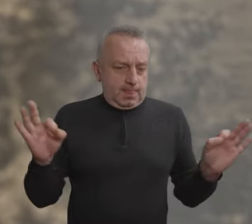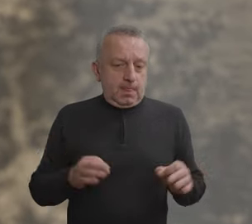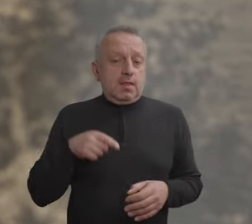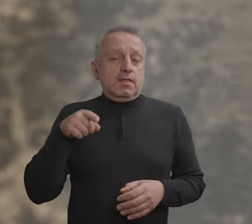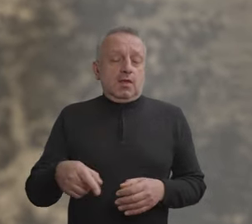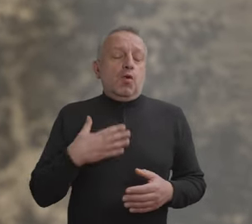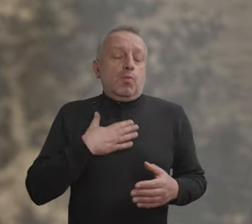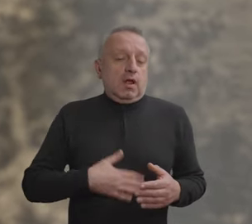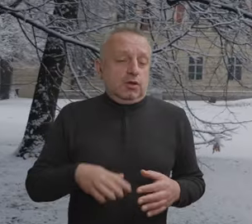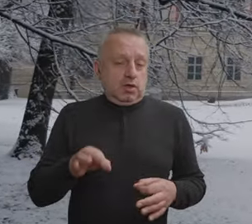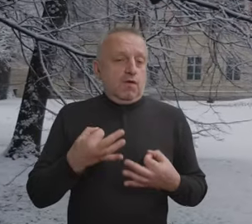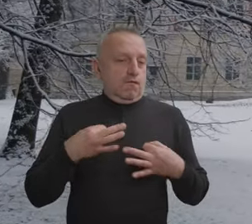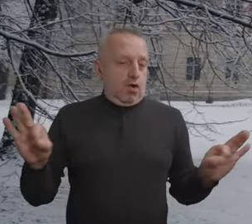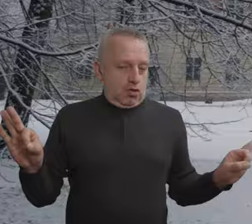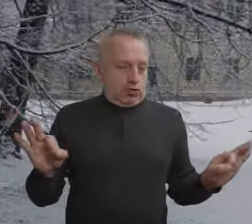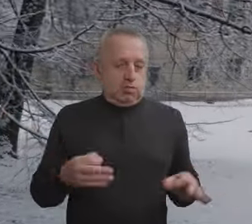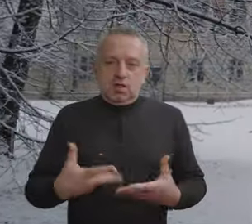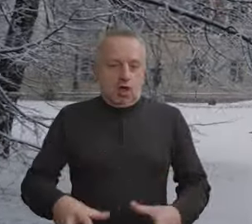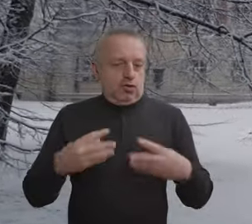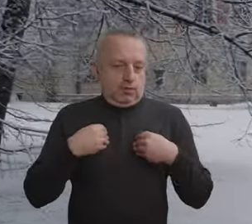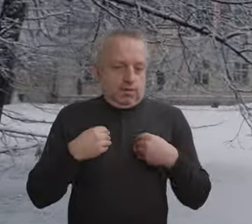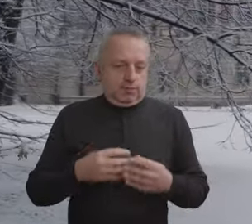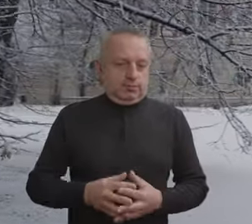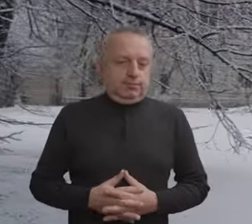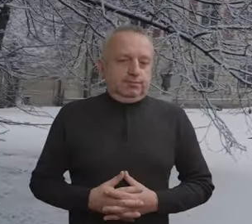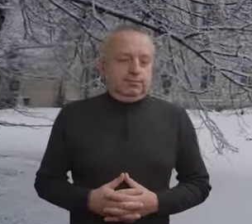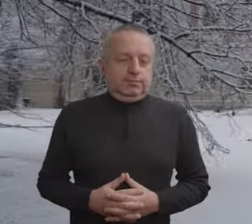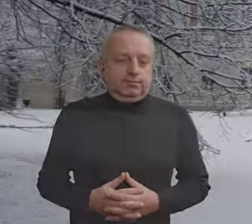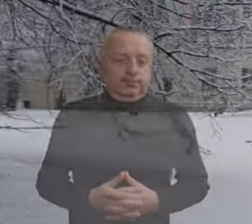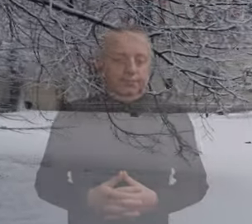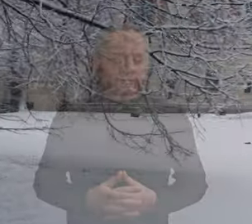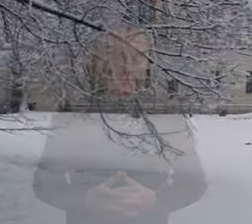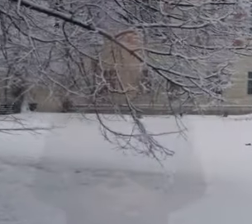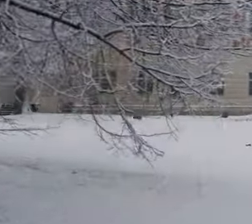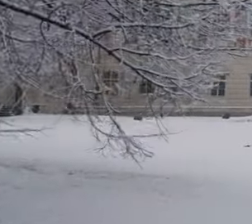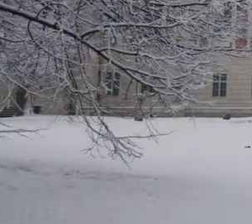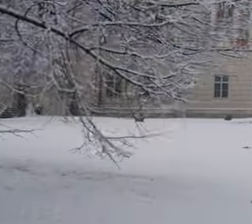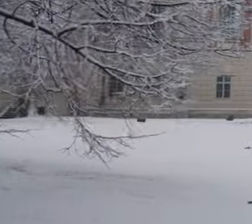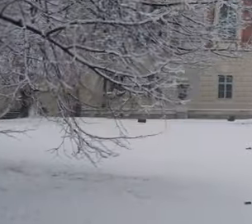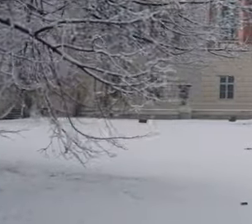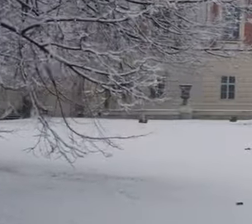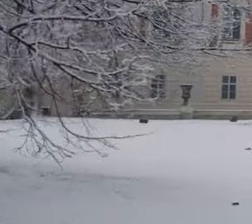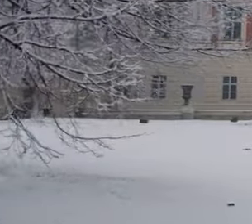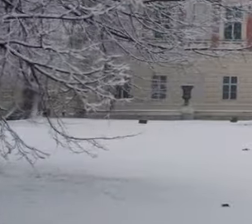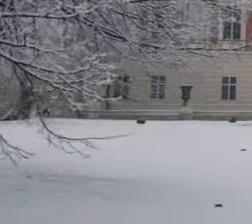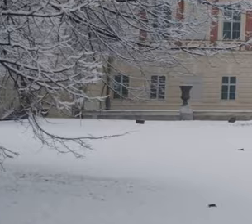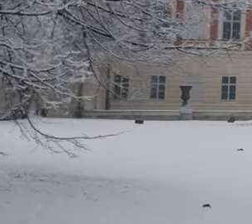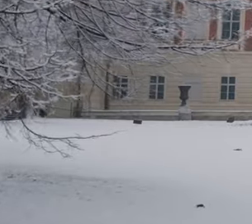tej upragnionej wolności nie doczekało, ale ich praca, ich